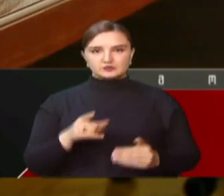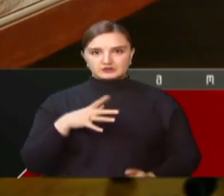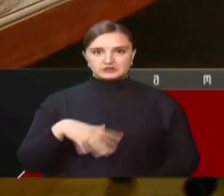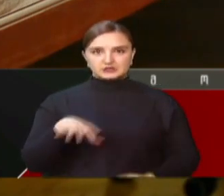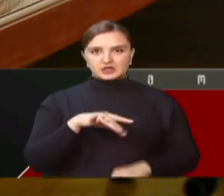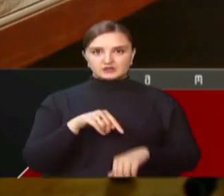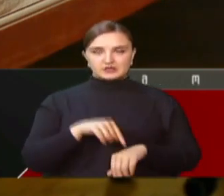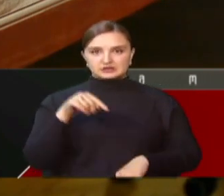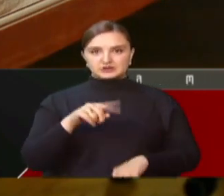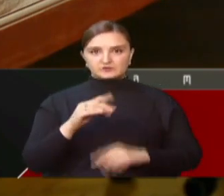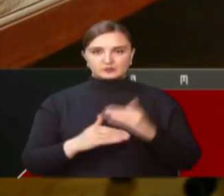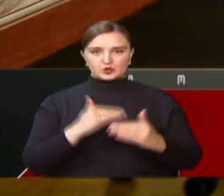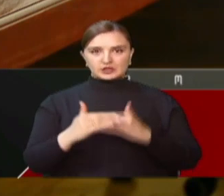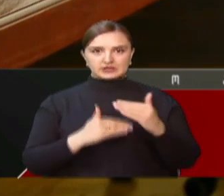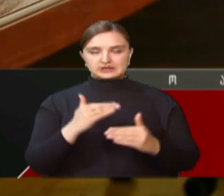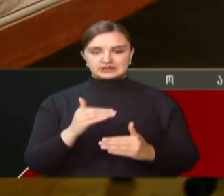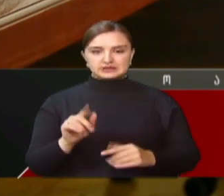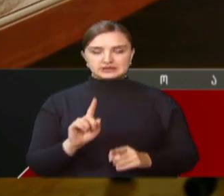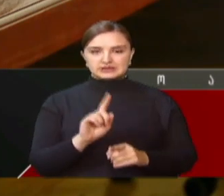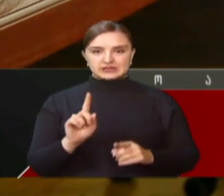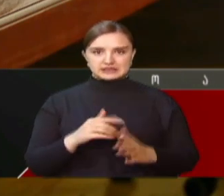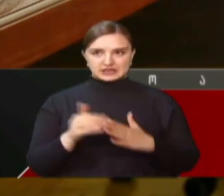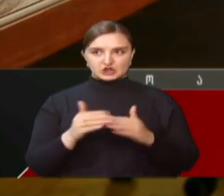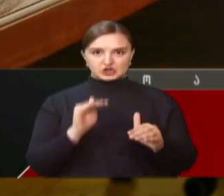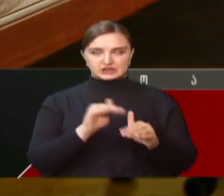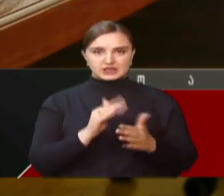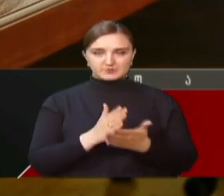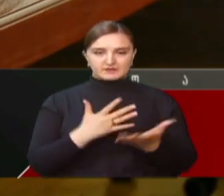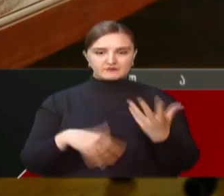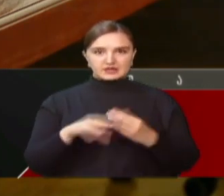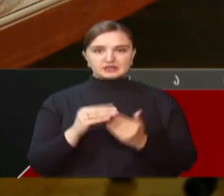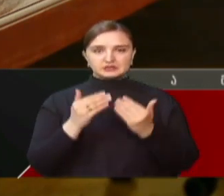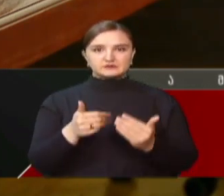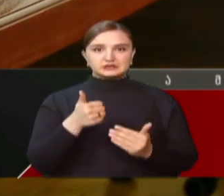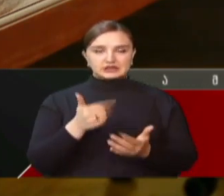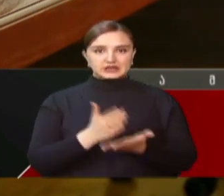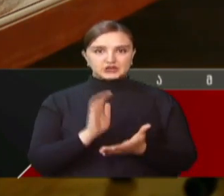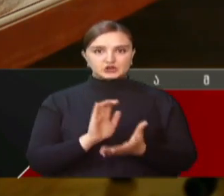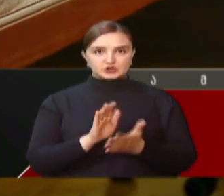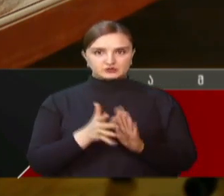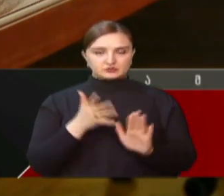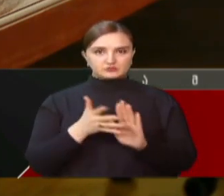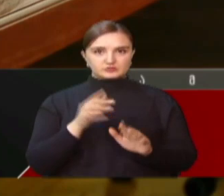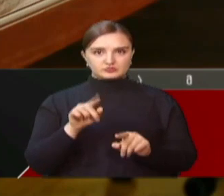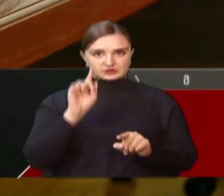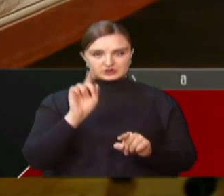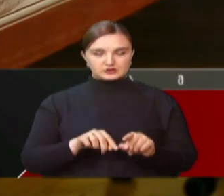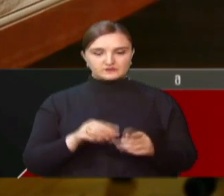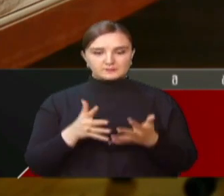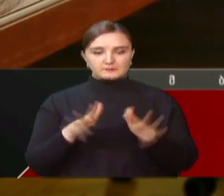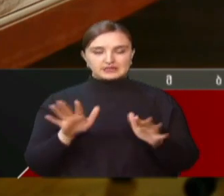განიცადოს პროგრესი, რაც ხელშესახები არის და ყველასთვის კარგად არის ცნობილი. მეტის,